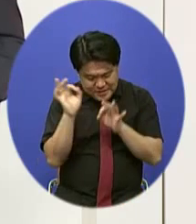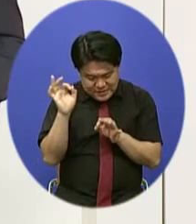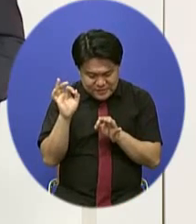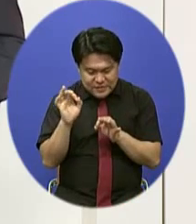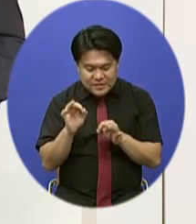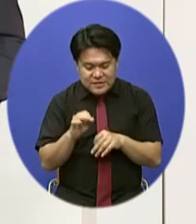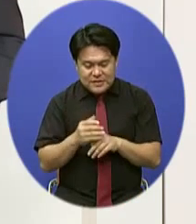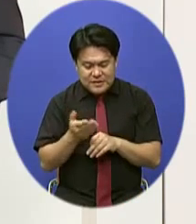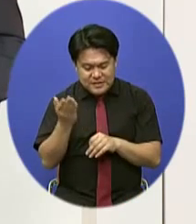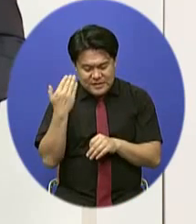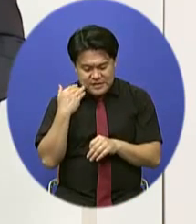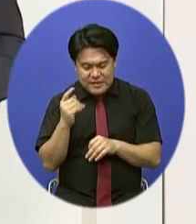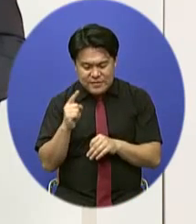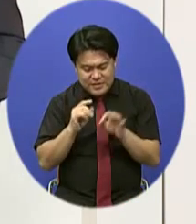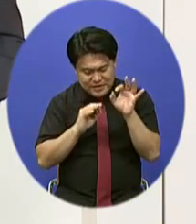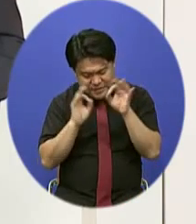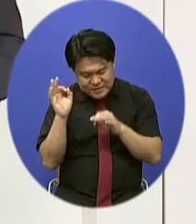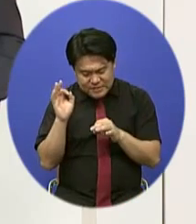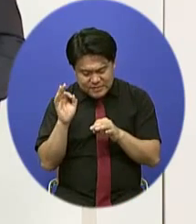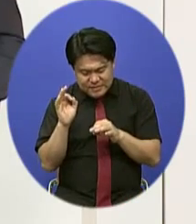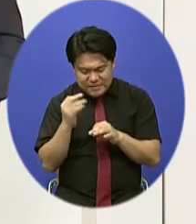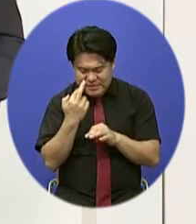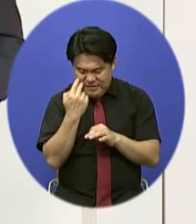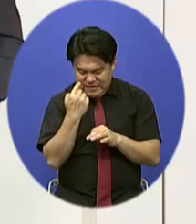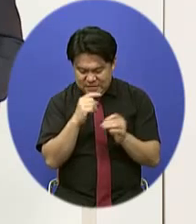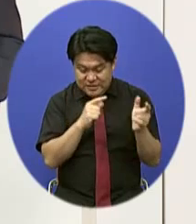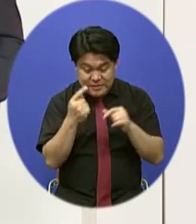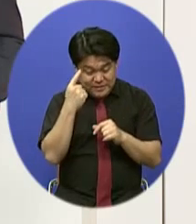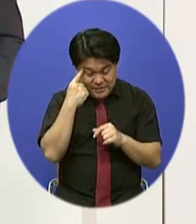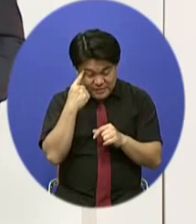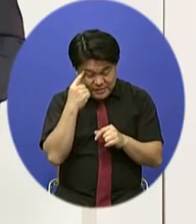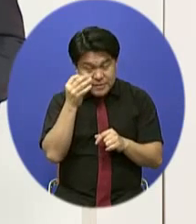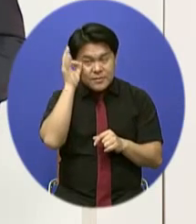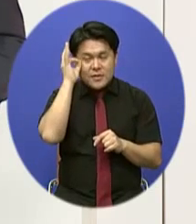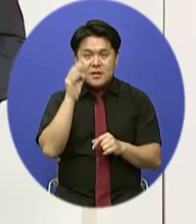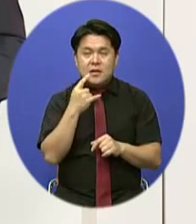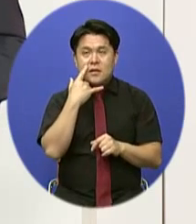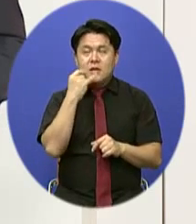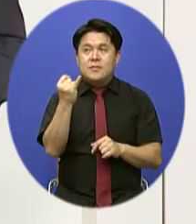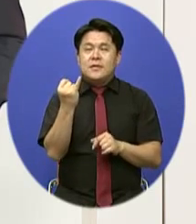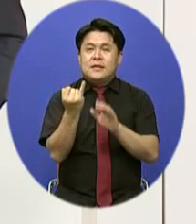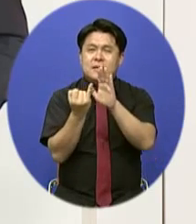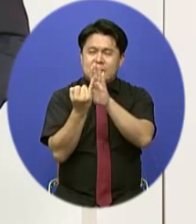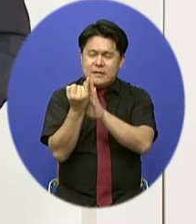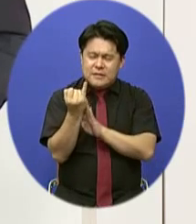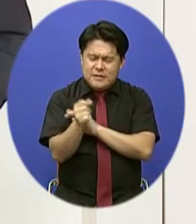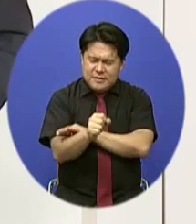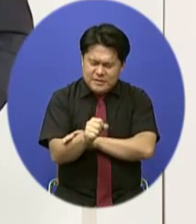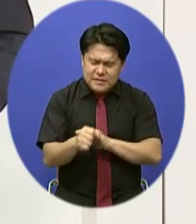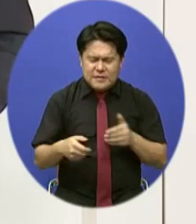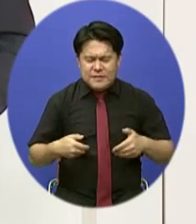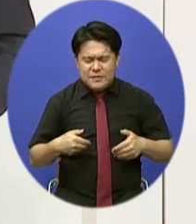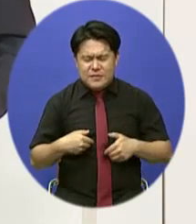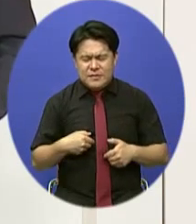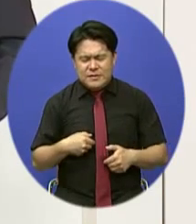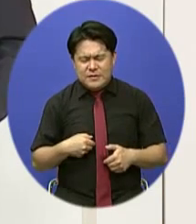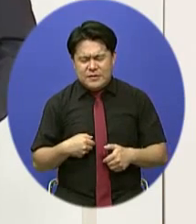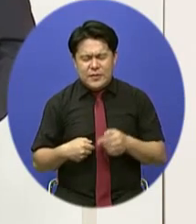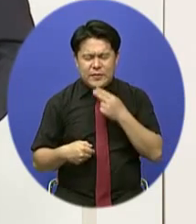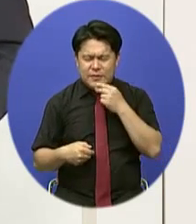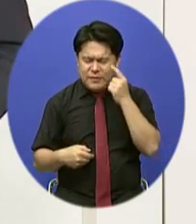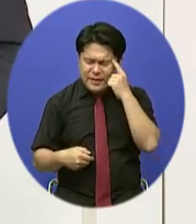네. 그동안 어머니한테 내가 왜 그렇게 했을까? 네. 좀 더 잘해드릴 걸. 그런 거 생각했을 때